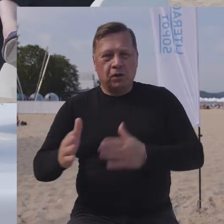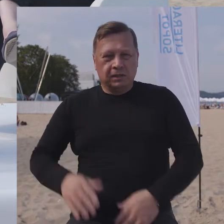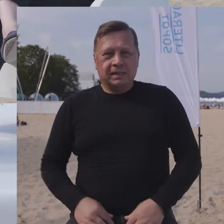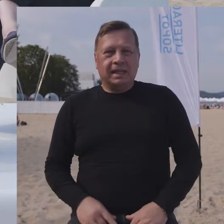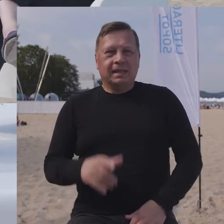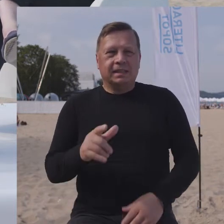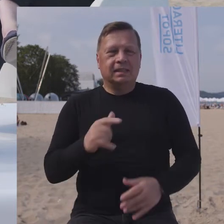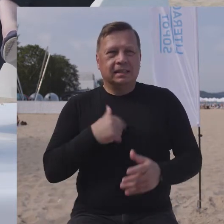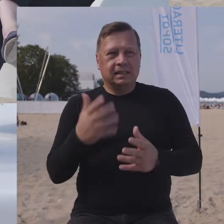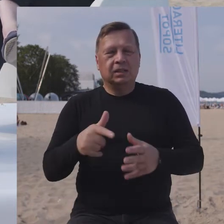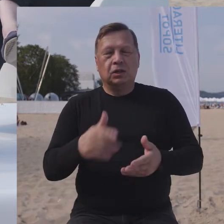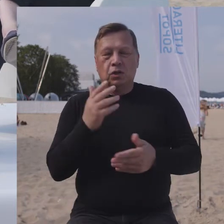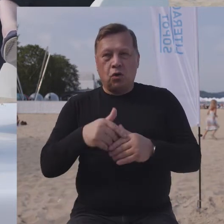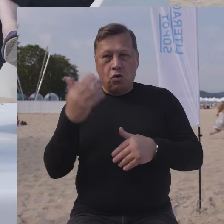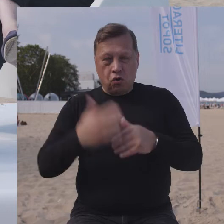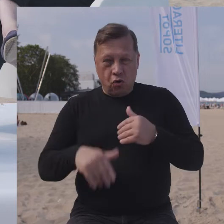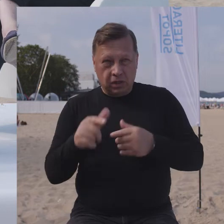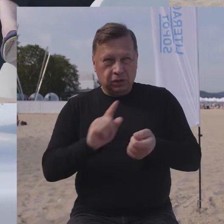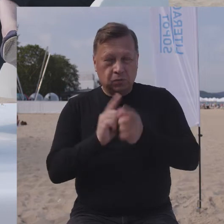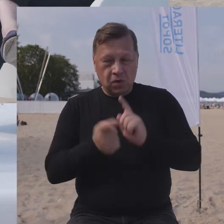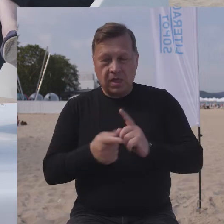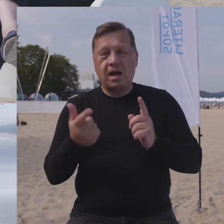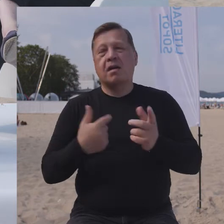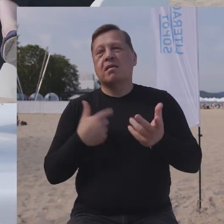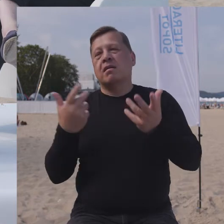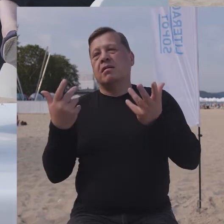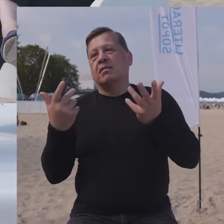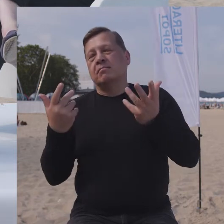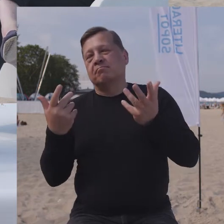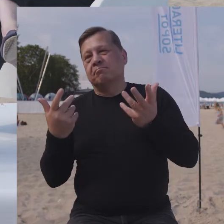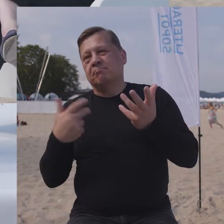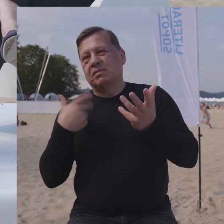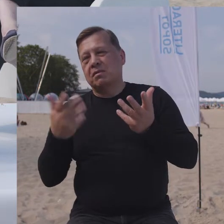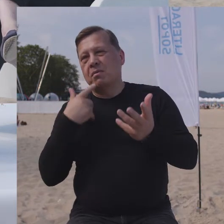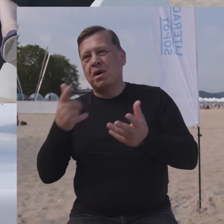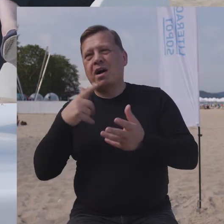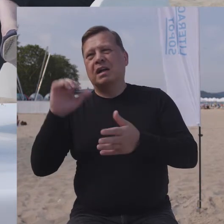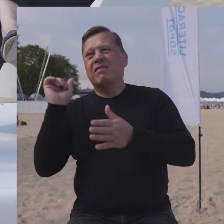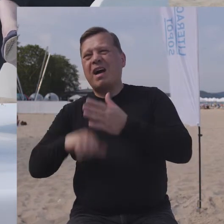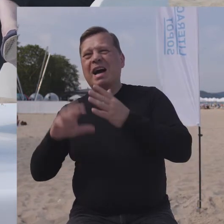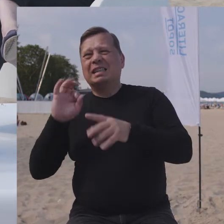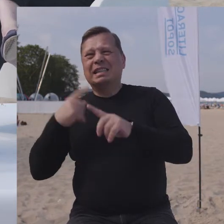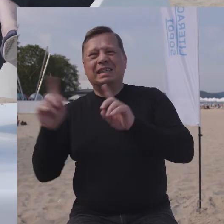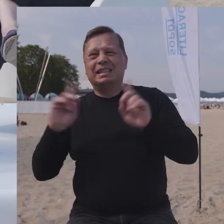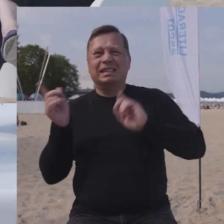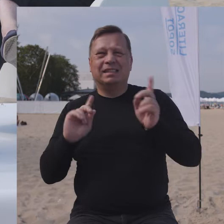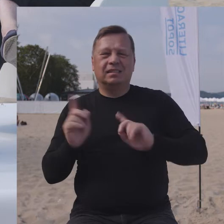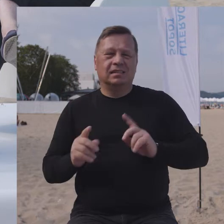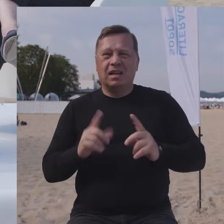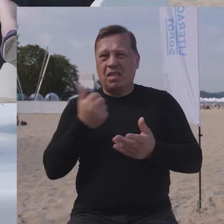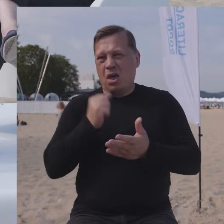tego spotkania z takim przekonaniem, że naprawdę nie twarde podejście do seksualności musi nas określać w